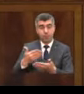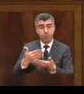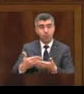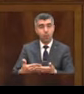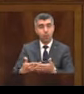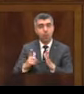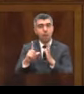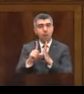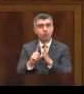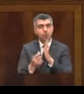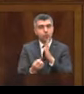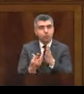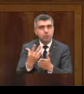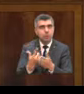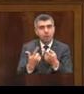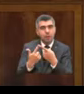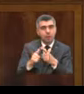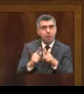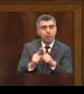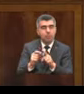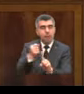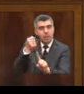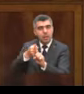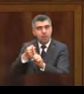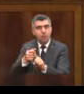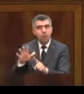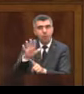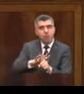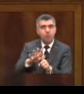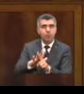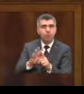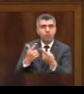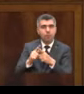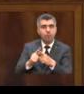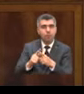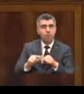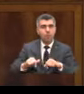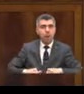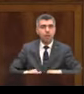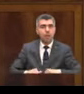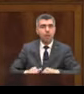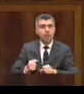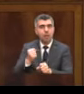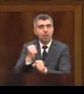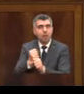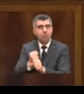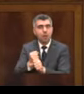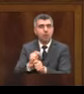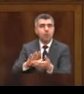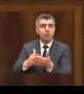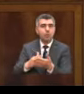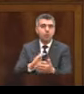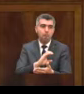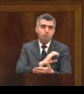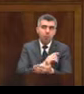طرق الاشتغال، غيجود نمط الاشتغال بين مختلف مؤسسات المتعددة الوظائف وكذلك مراكز الاستماع اللي